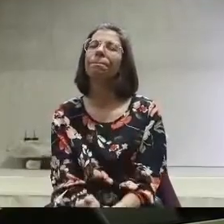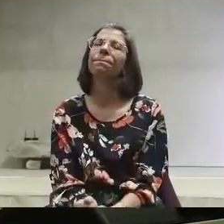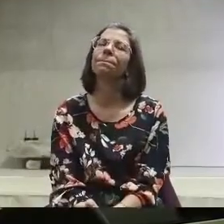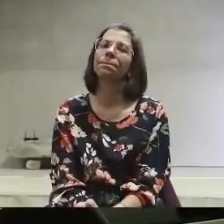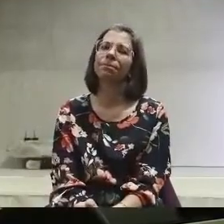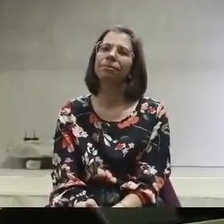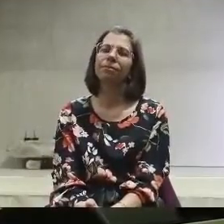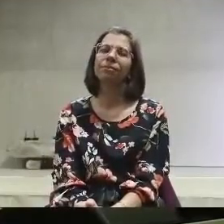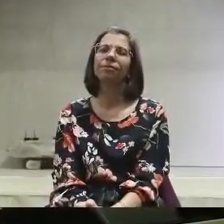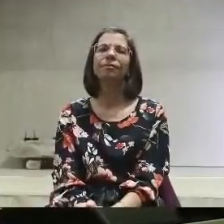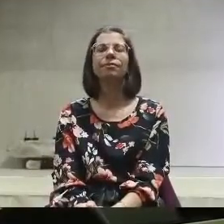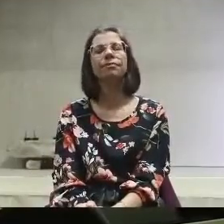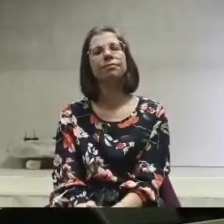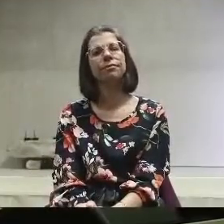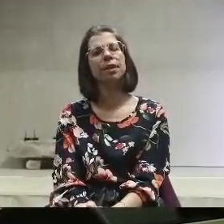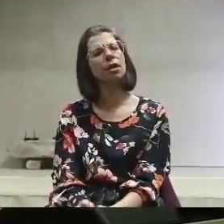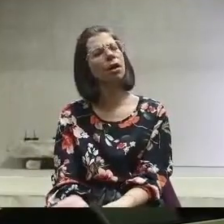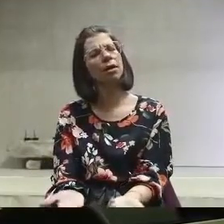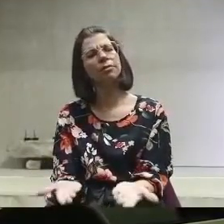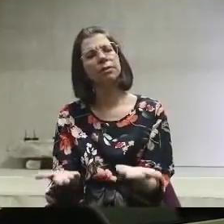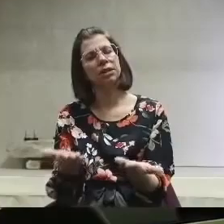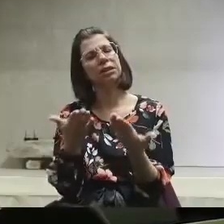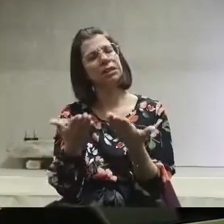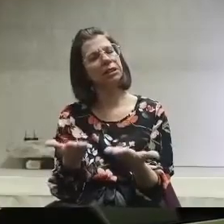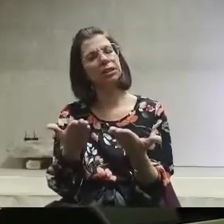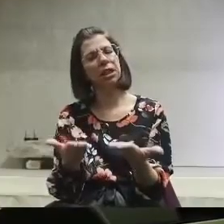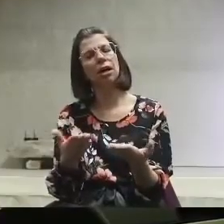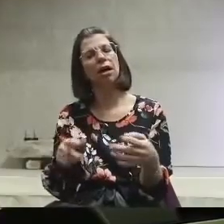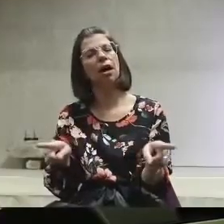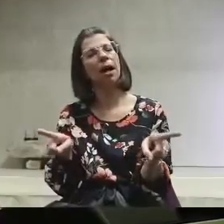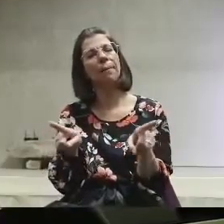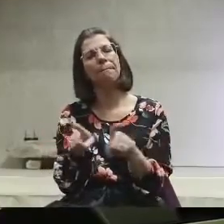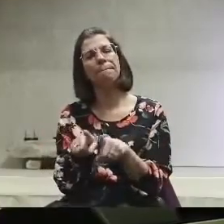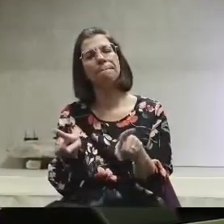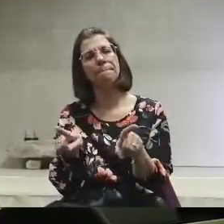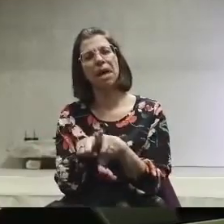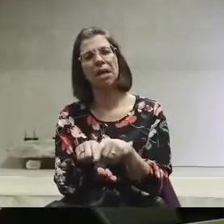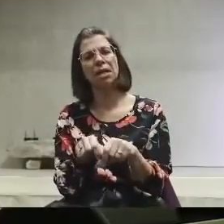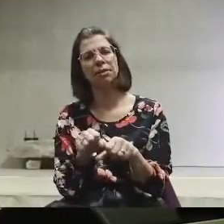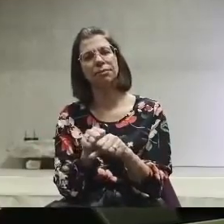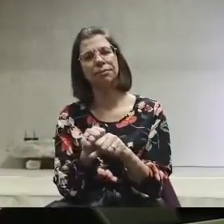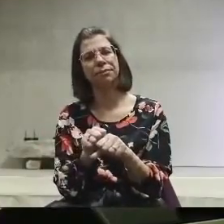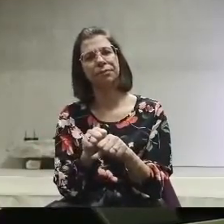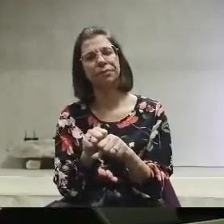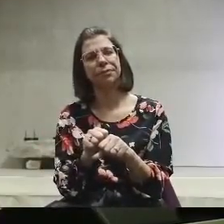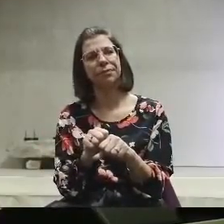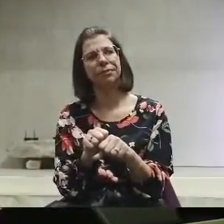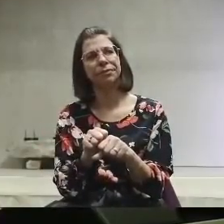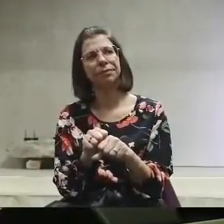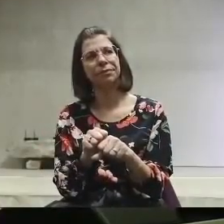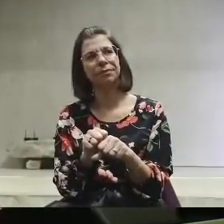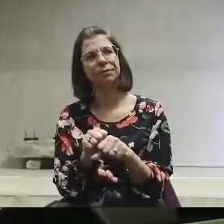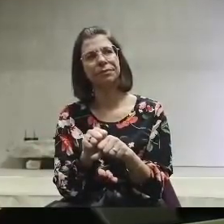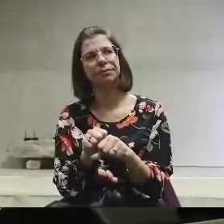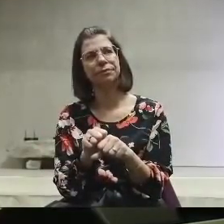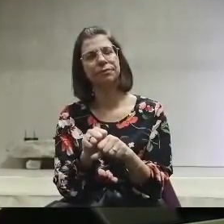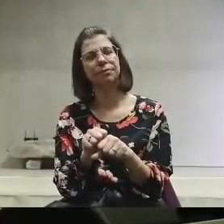C'est exactement la même chose. Sur le plan spirituel, voilà qu'on est